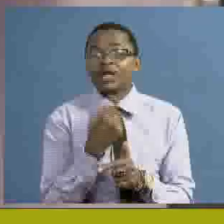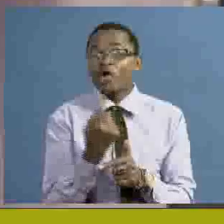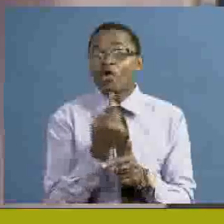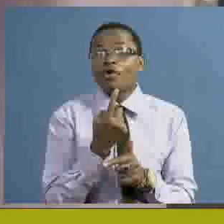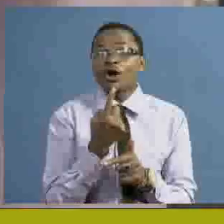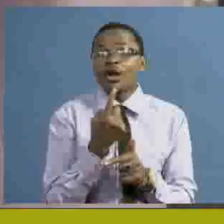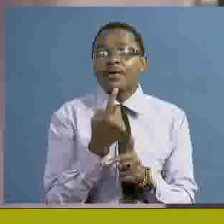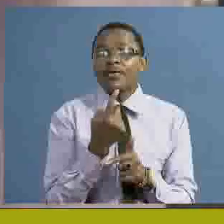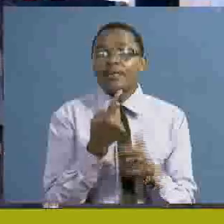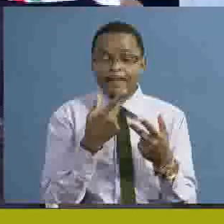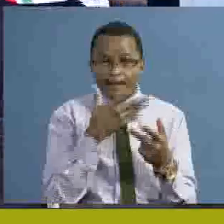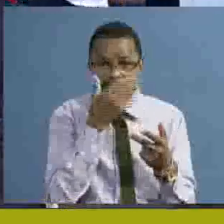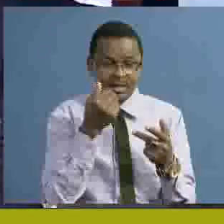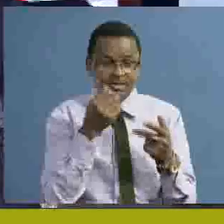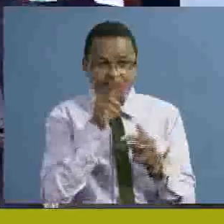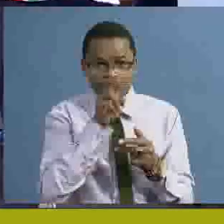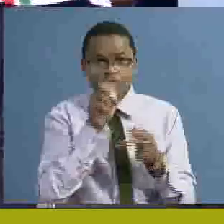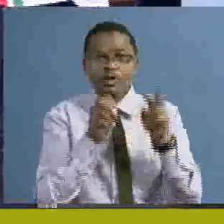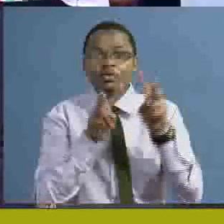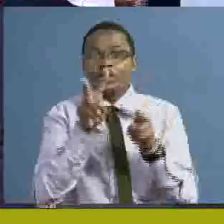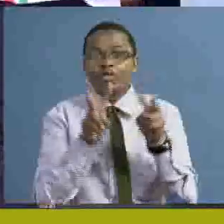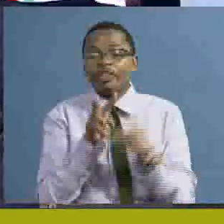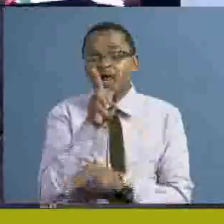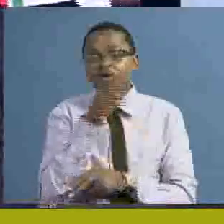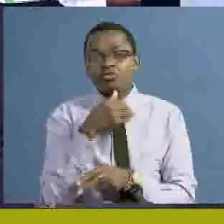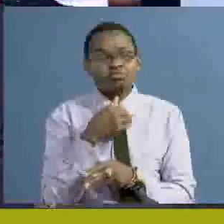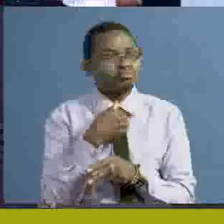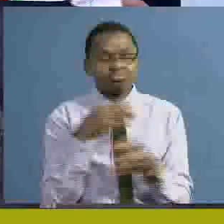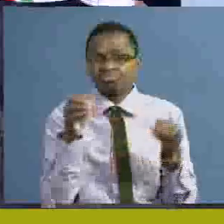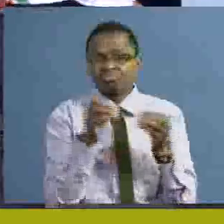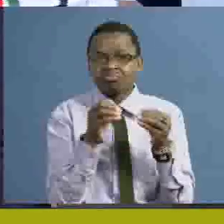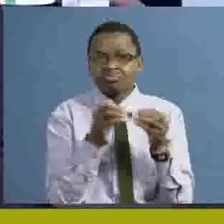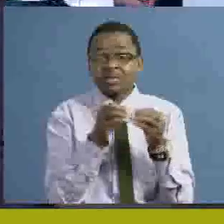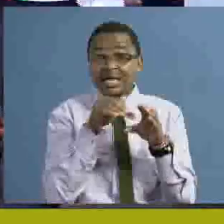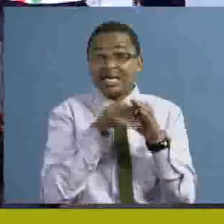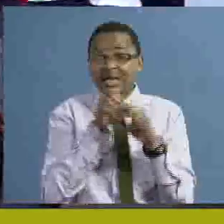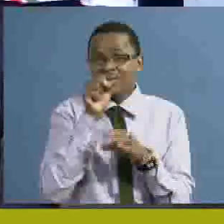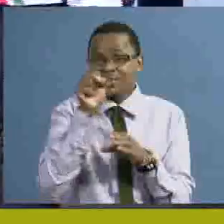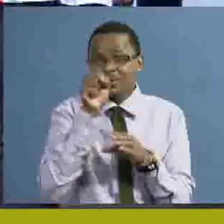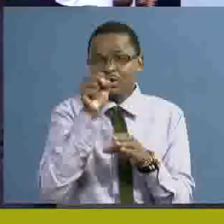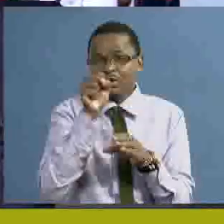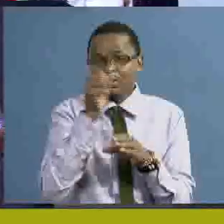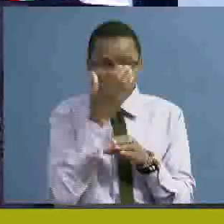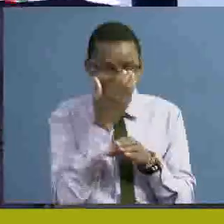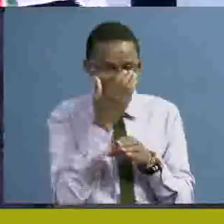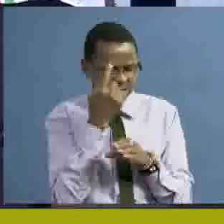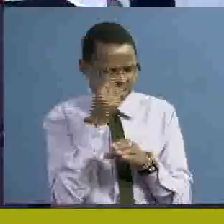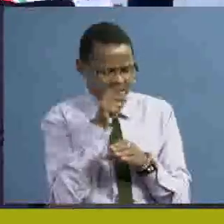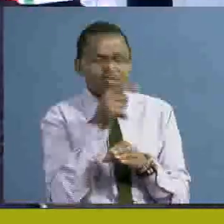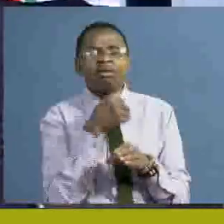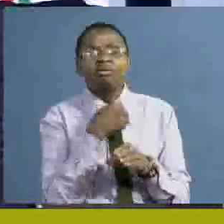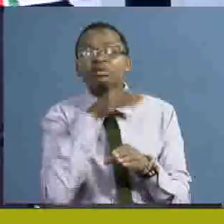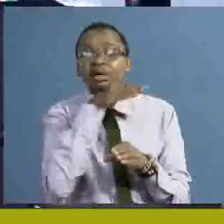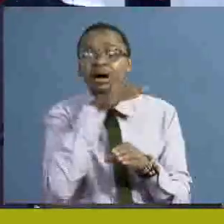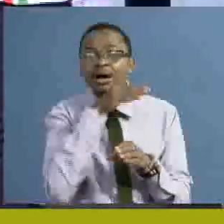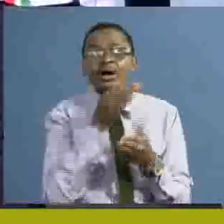only candidate of 2022. Hivi sasa wawili hao hawapatani katika masuala ya kisiasa, naye Bryce akimuona Odinga kama